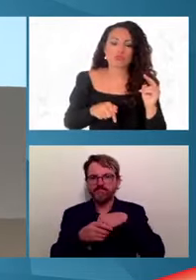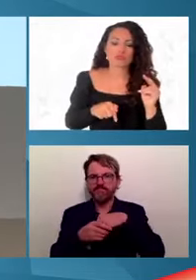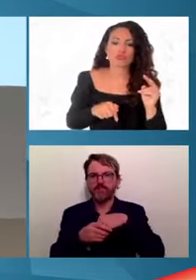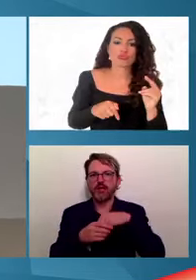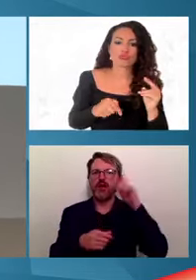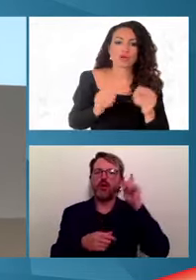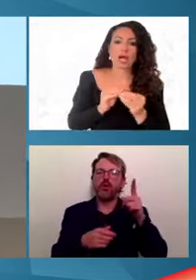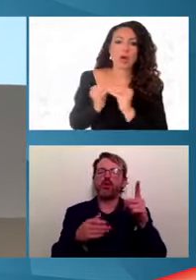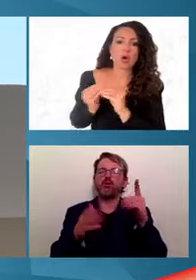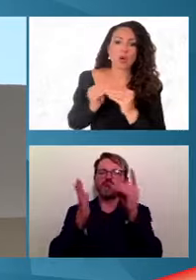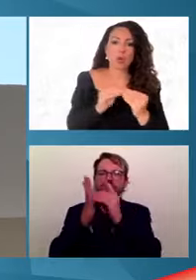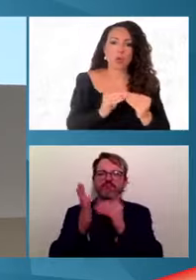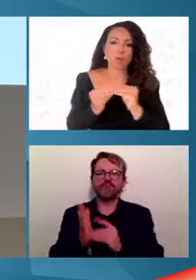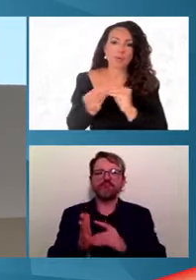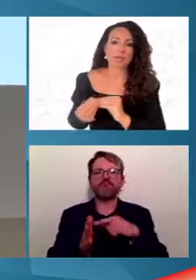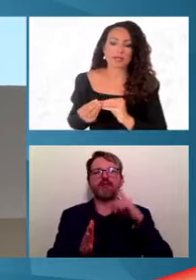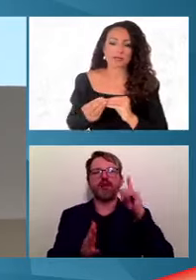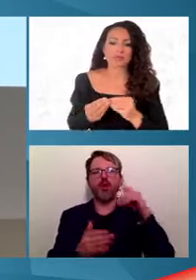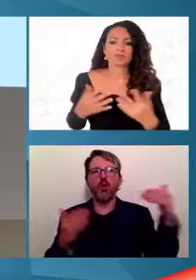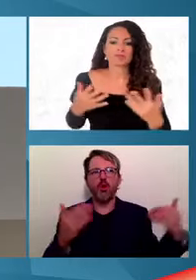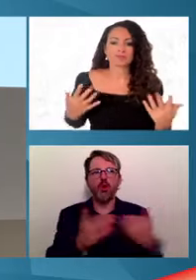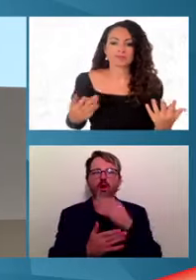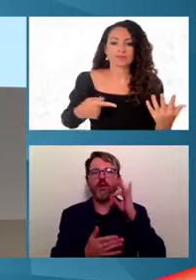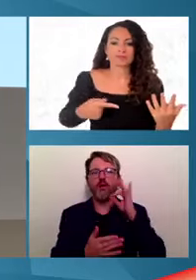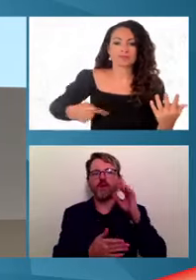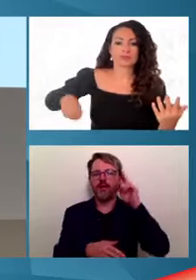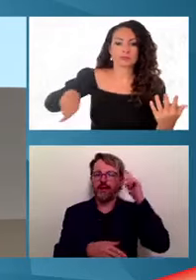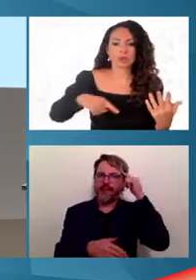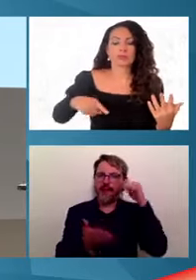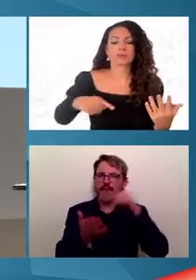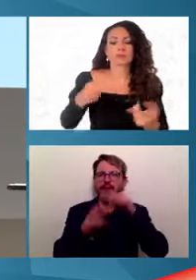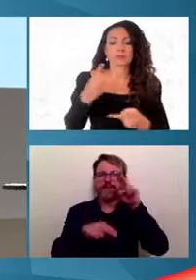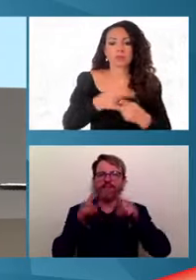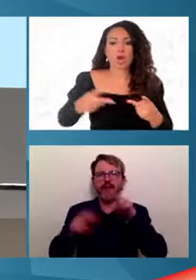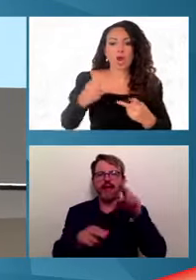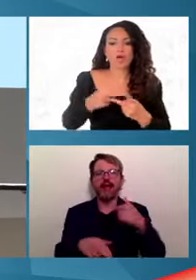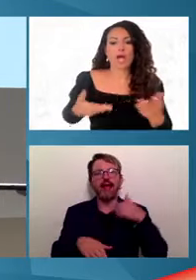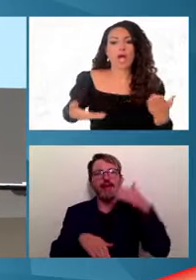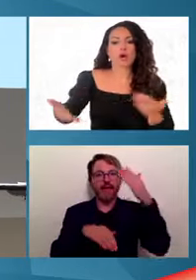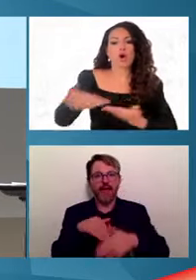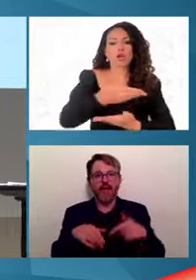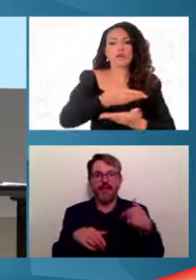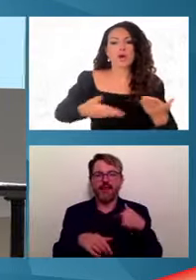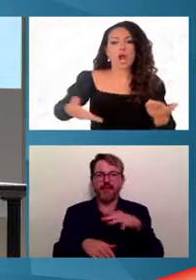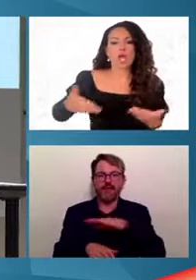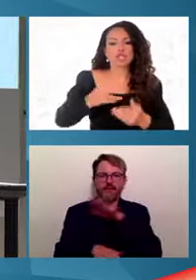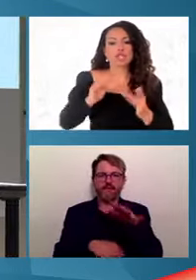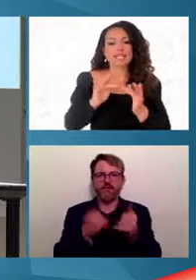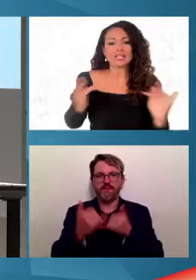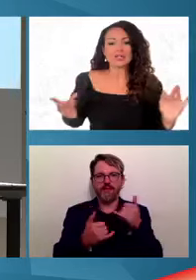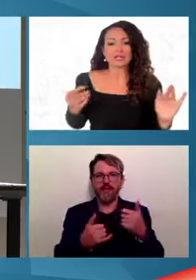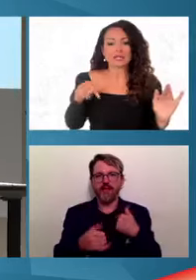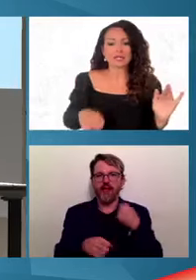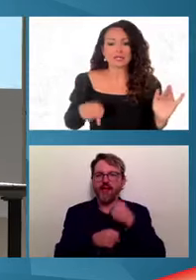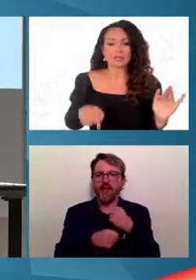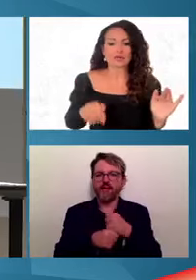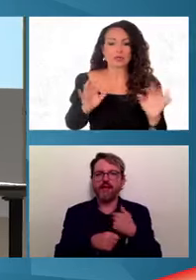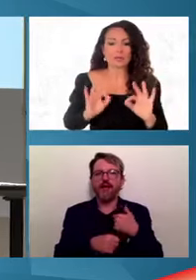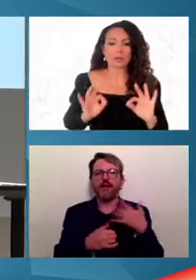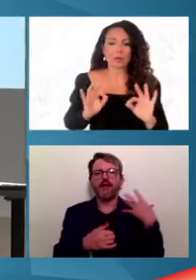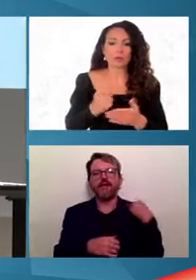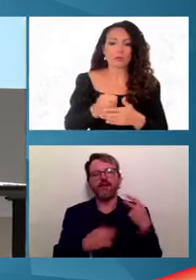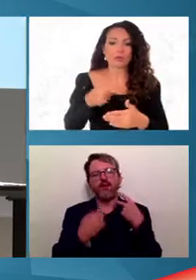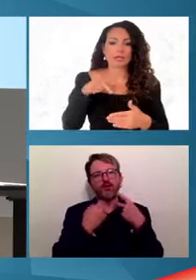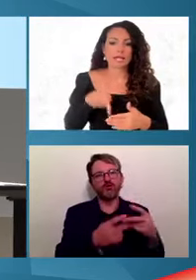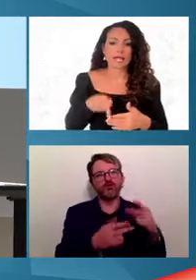Kriterien neu aufzustellen in der Denkmalpflege. Am Ende meiner Legislatur muss ich sagen, ich bin wieder auf der Sonnenseite